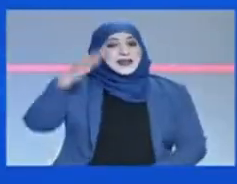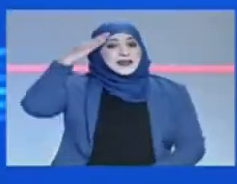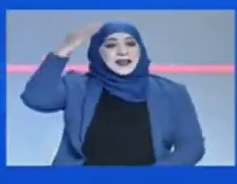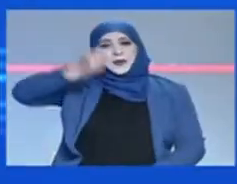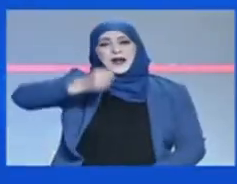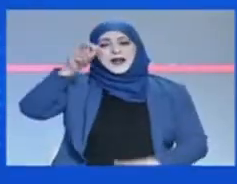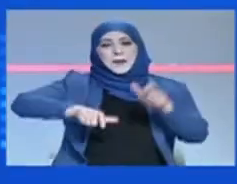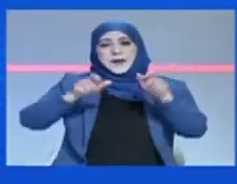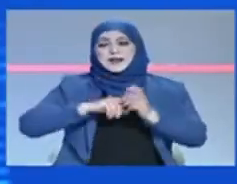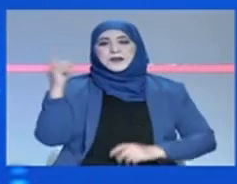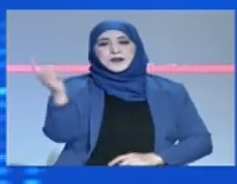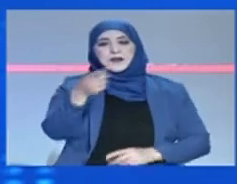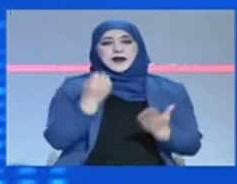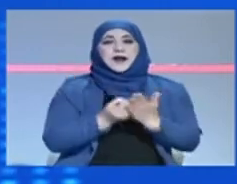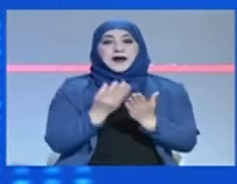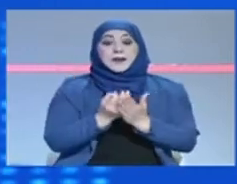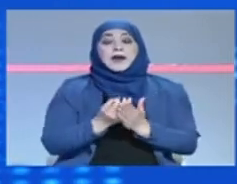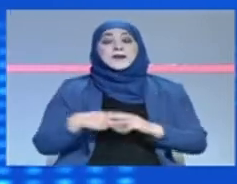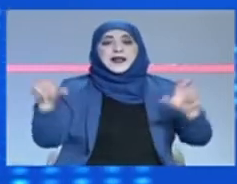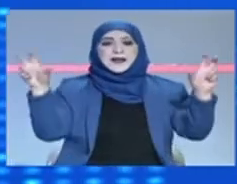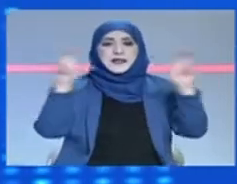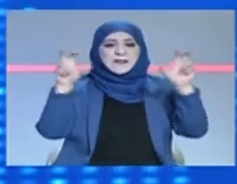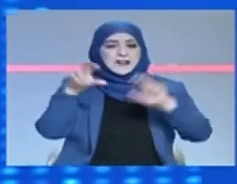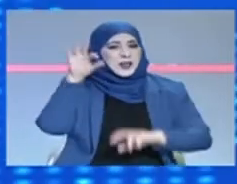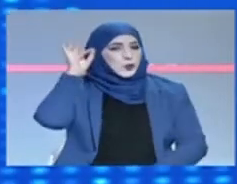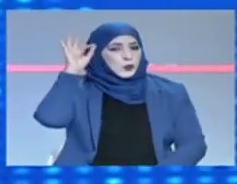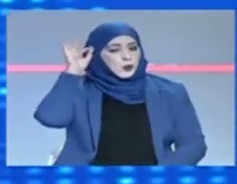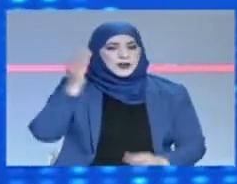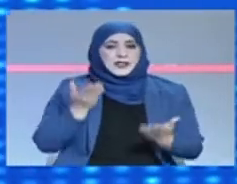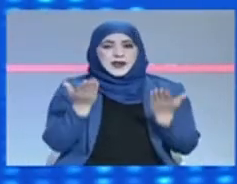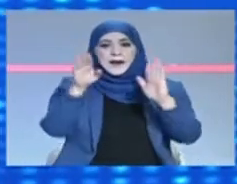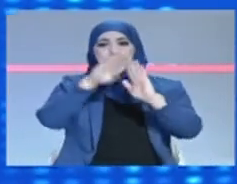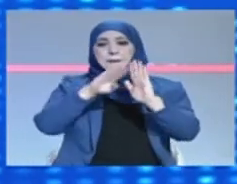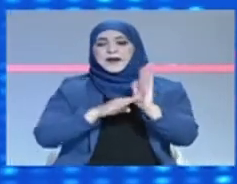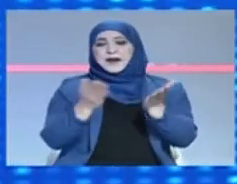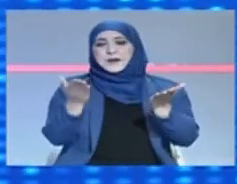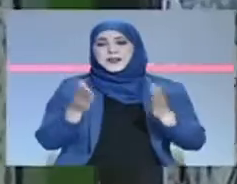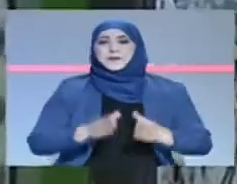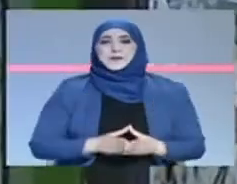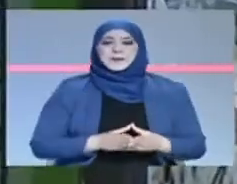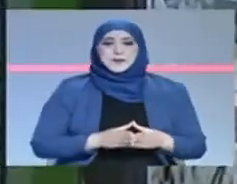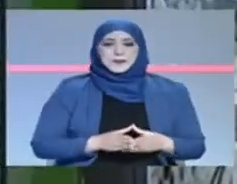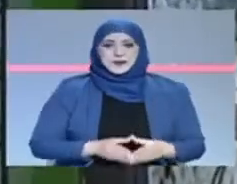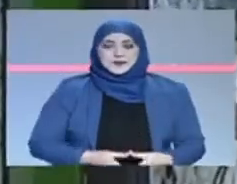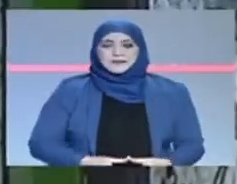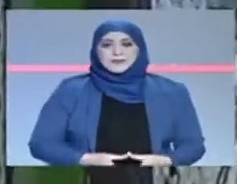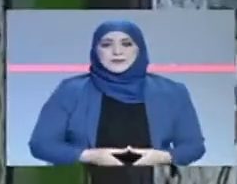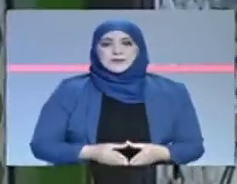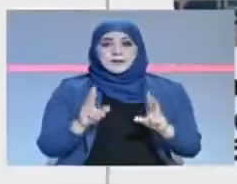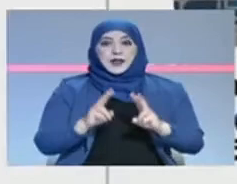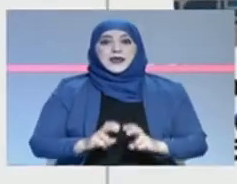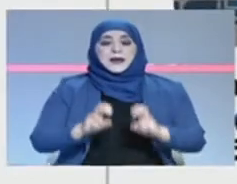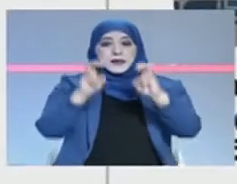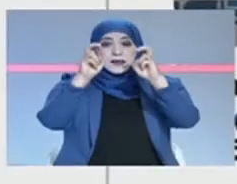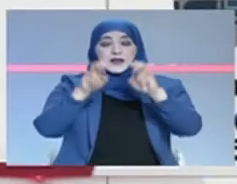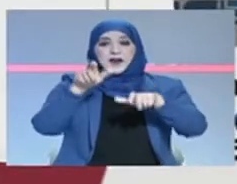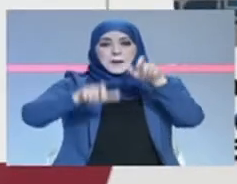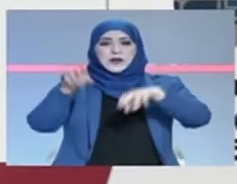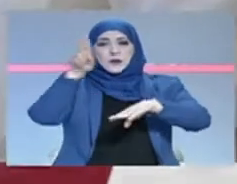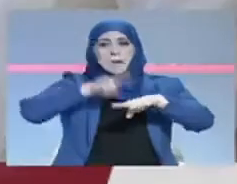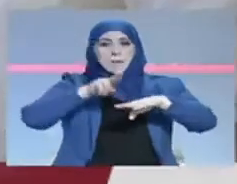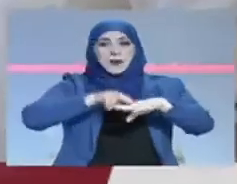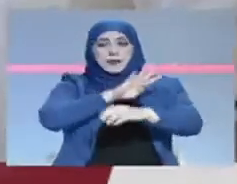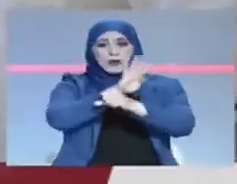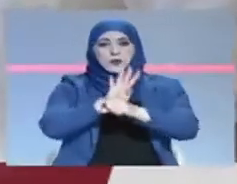السلام عليكم مشاهدينا الكرام، نشرة الأخبار من التلفزة التونسية إليكم عناوينها: ارتفاع عدد الوفيات